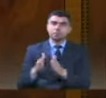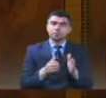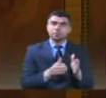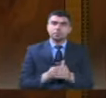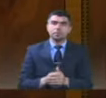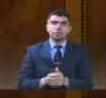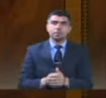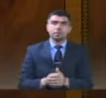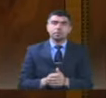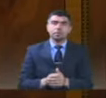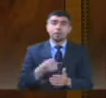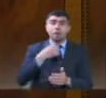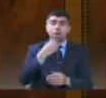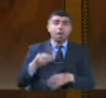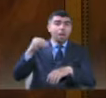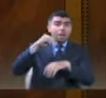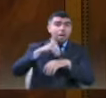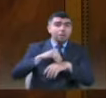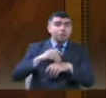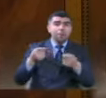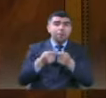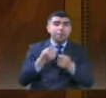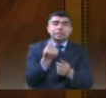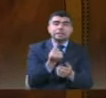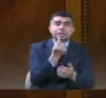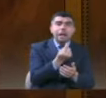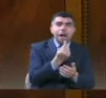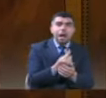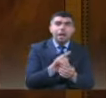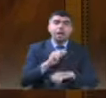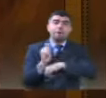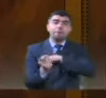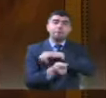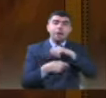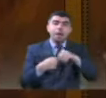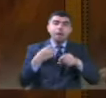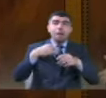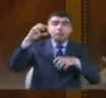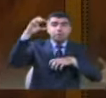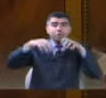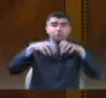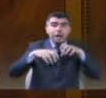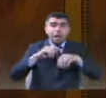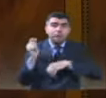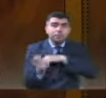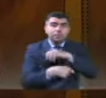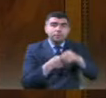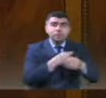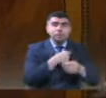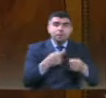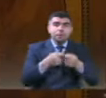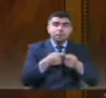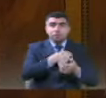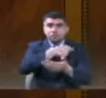معقول. واما الزرع يا ستار انت فلاح، واش يلاه طاحت الناس يلاه حصدوا سحبك الفلوس وصلوا خصنا نعاود